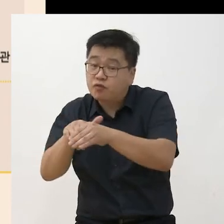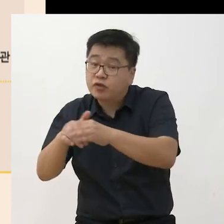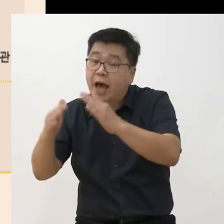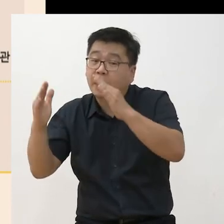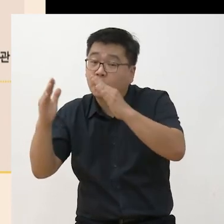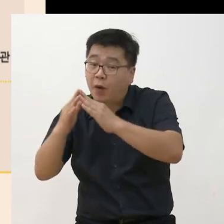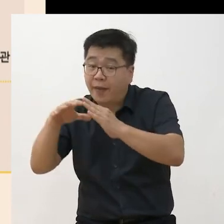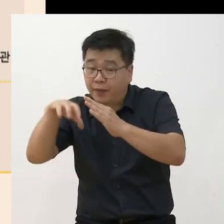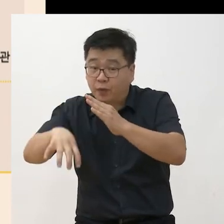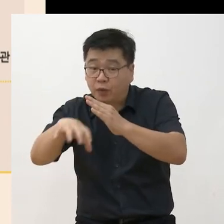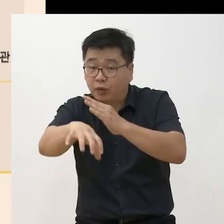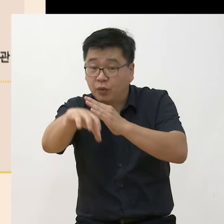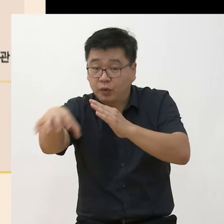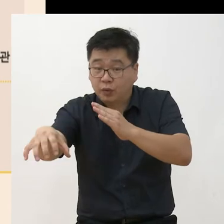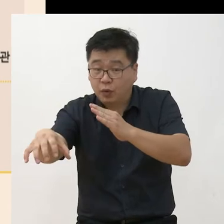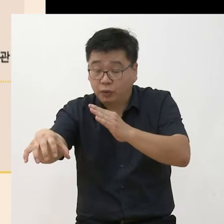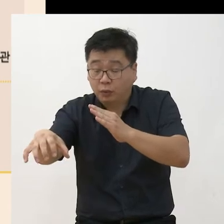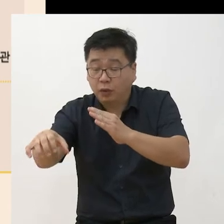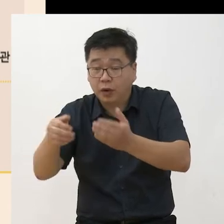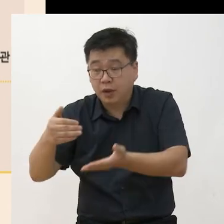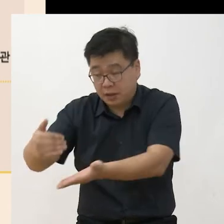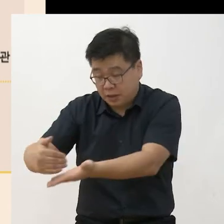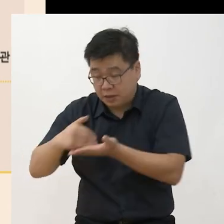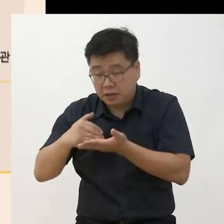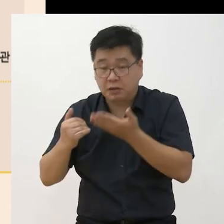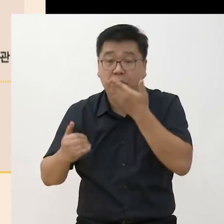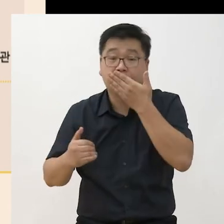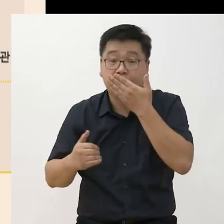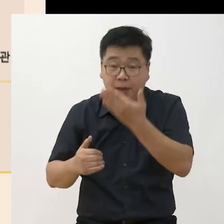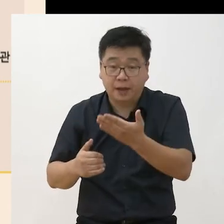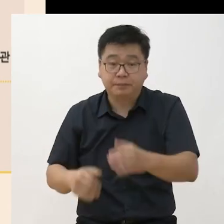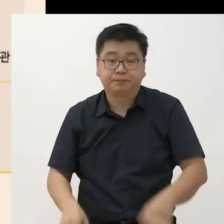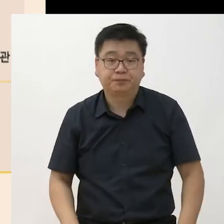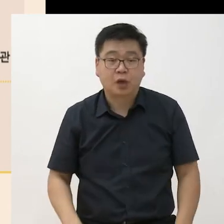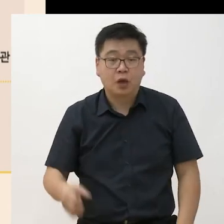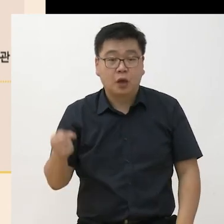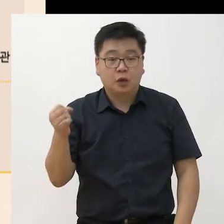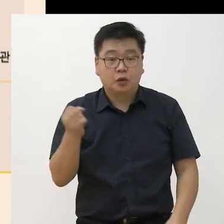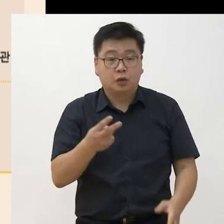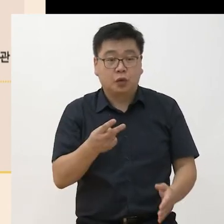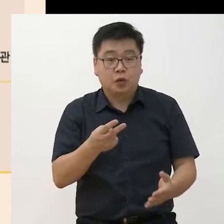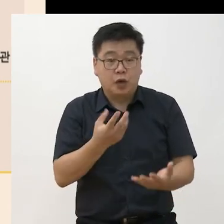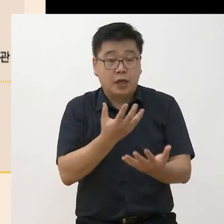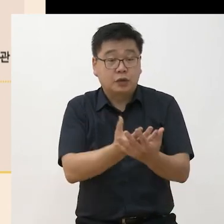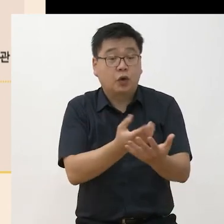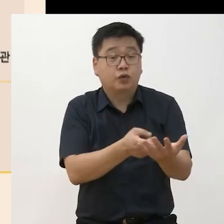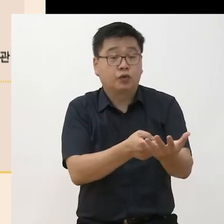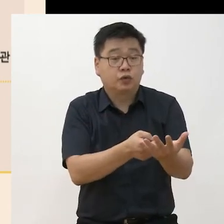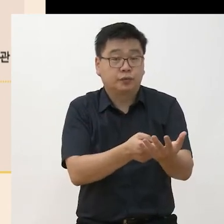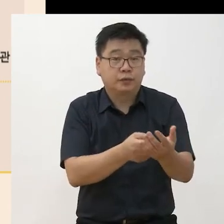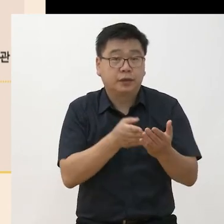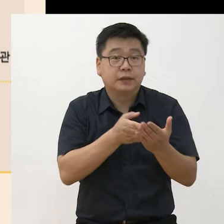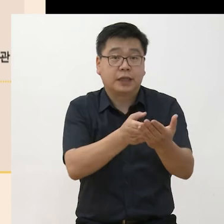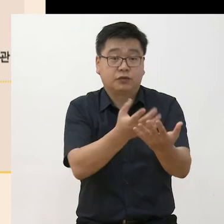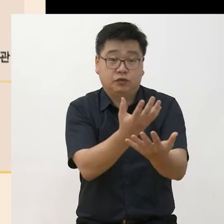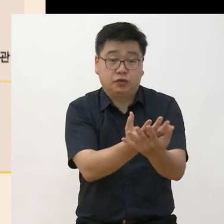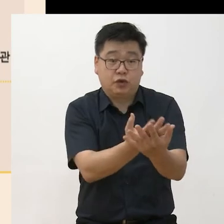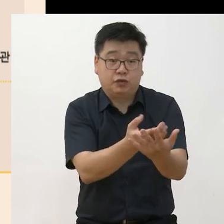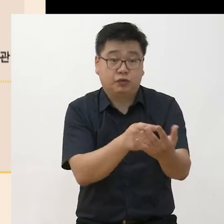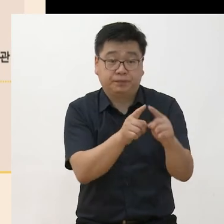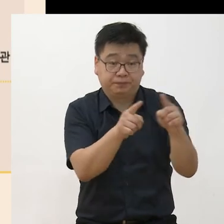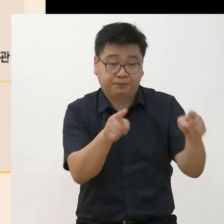등도 신청이 가능하도록 그렇게 개선을 했습니다. 그다음에 이제 제출 편의 서류를